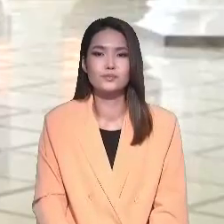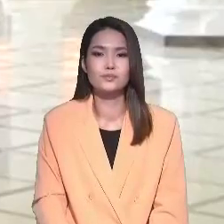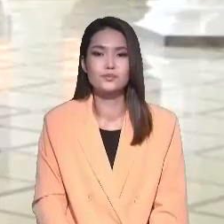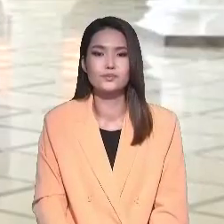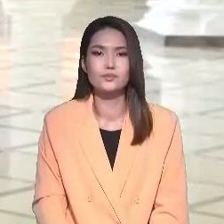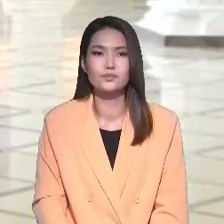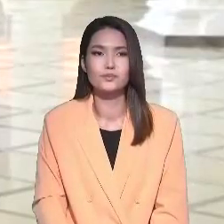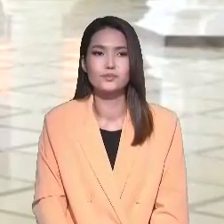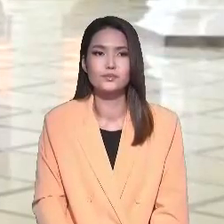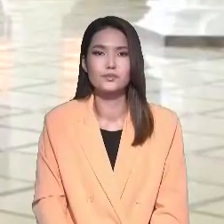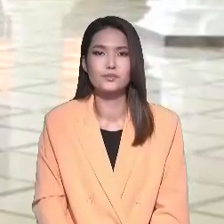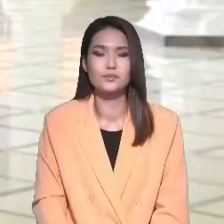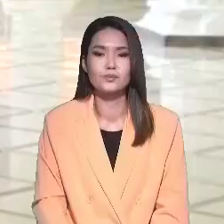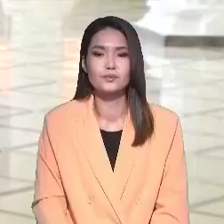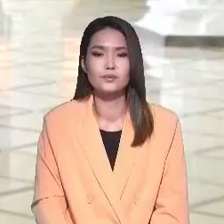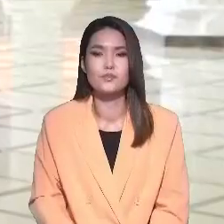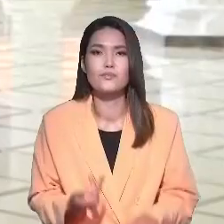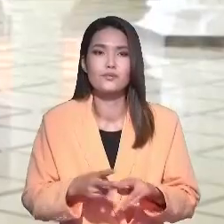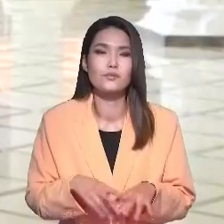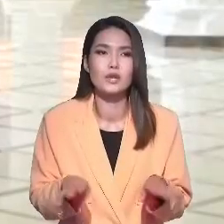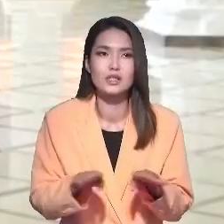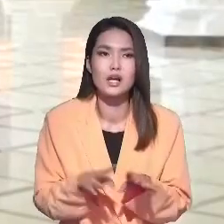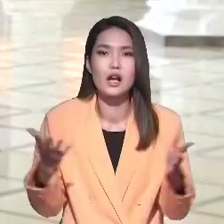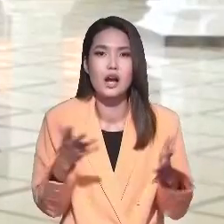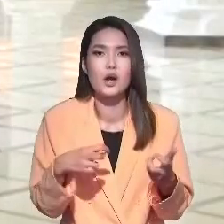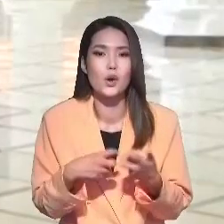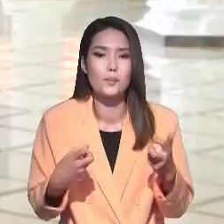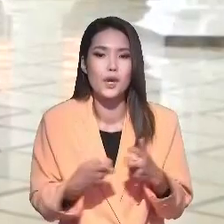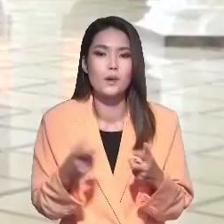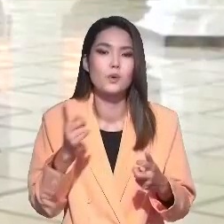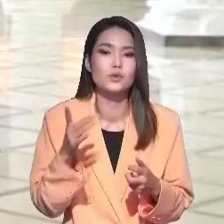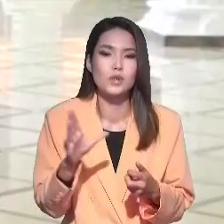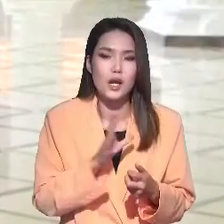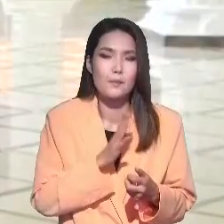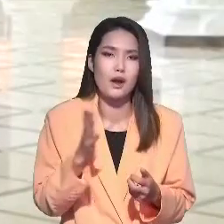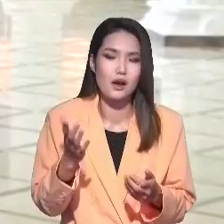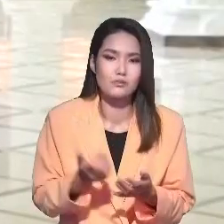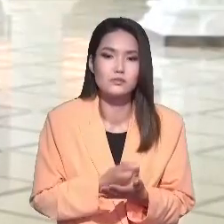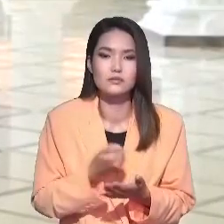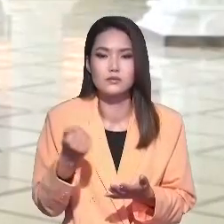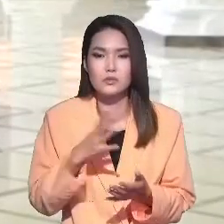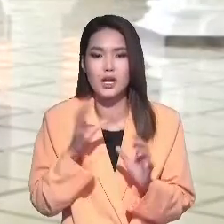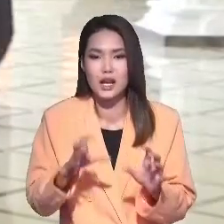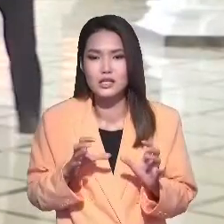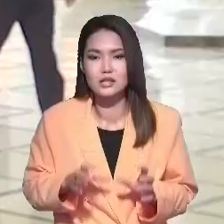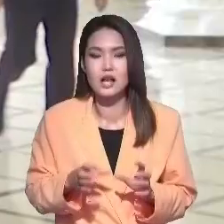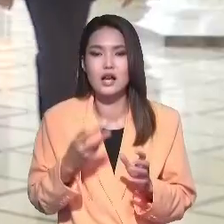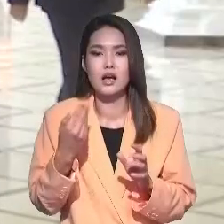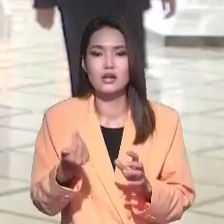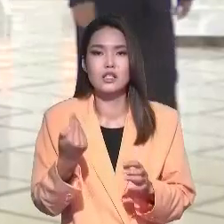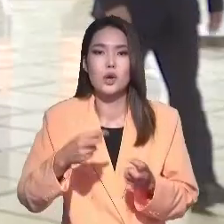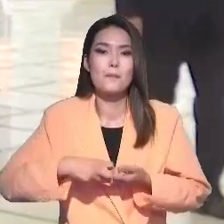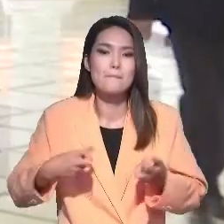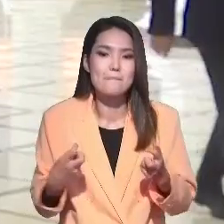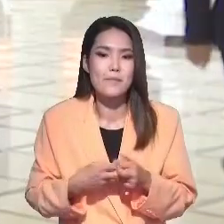Там мы должны выяснить, какие есть проблемы, чтобы внести изменения в законодательство. Может быть, где-то есть пробелы